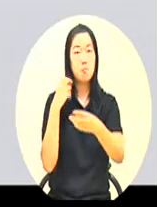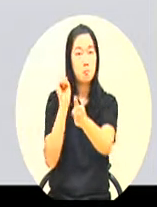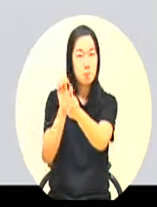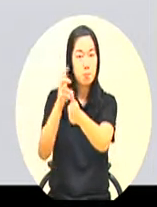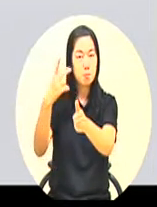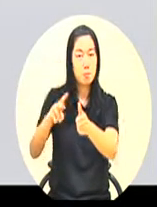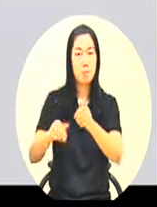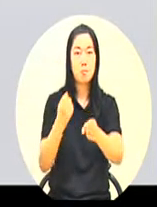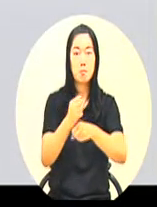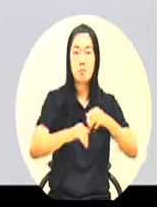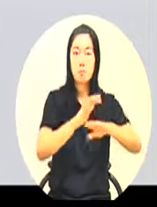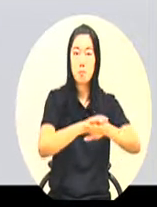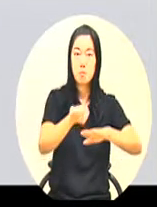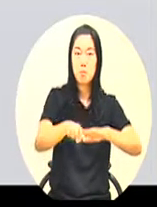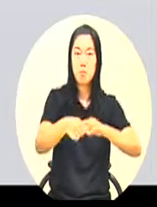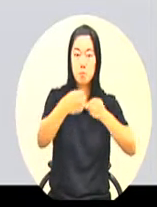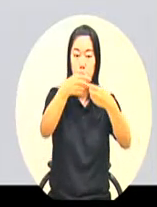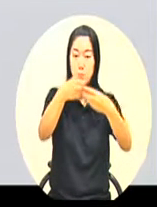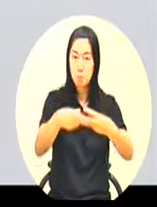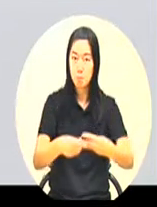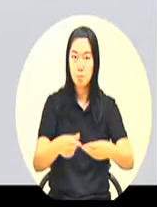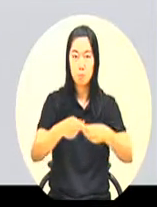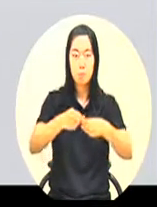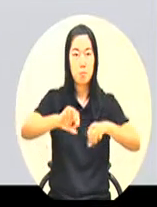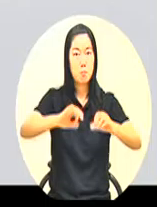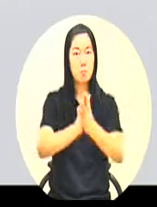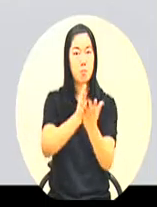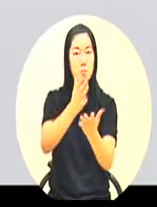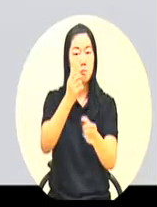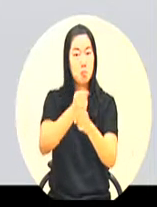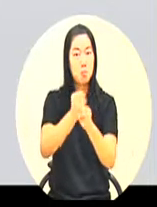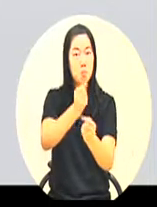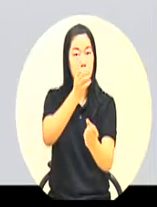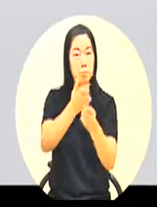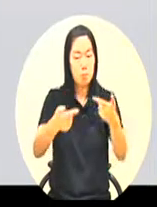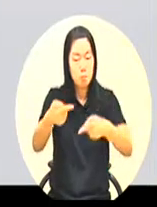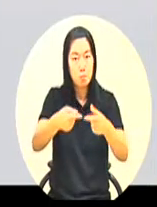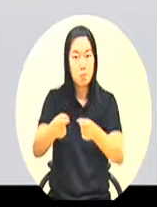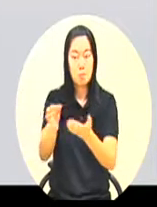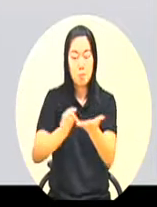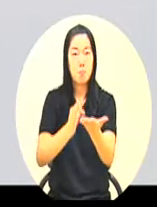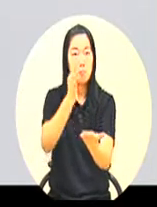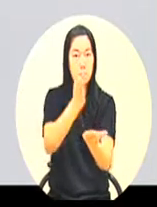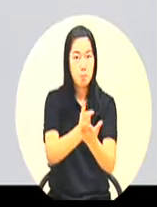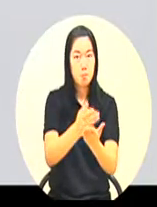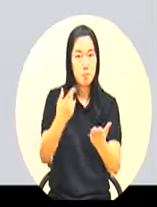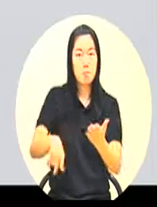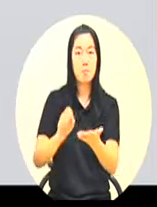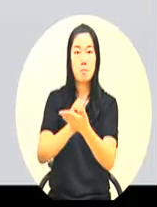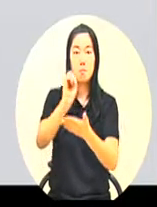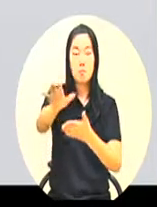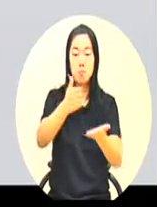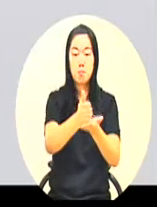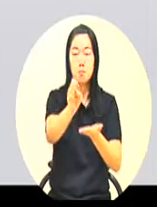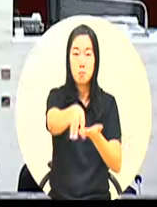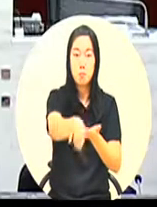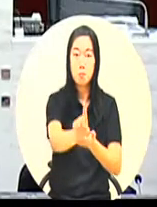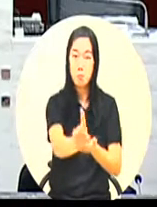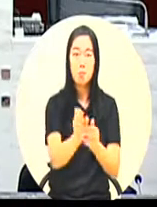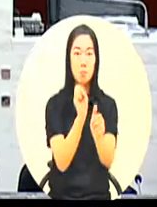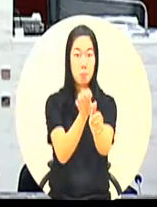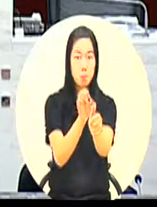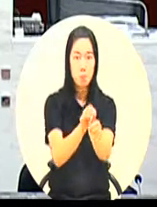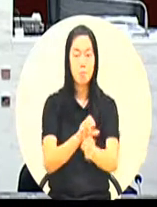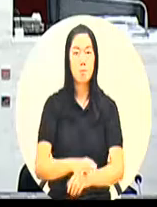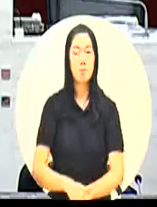成下列事项：一、立即停止制造、输入、加工、贩卖及通知下游与网络平台业